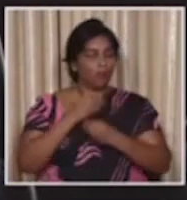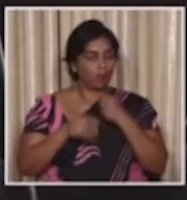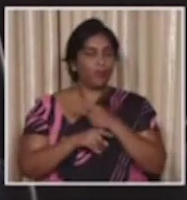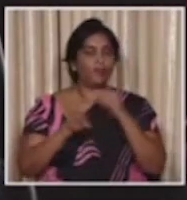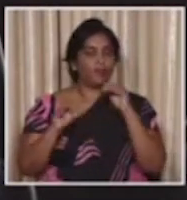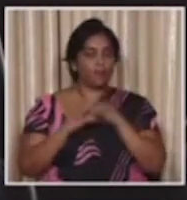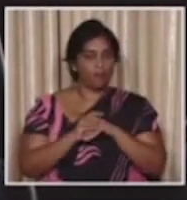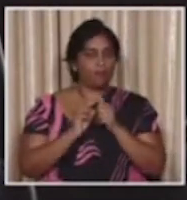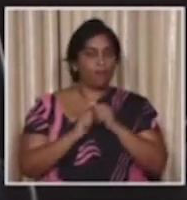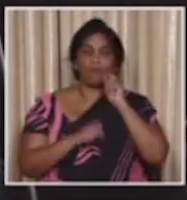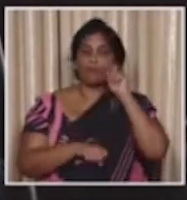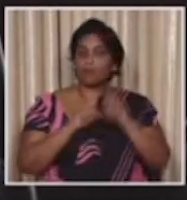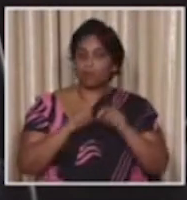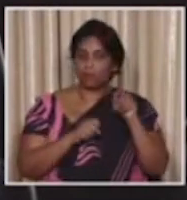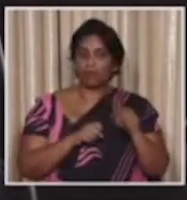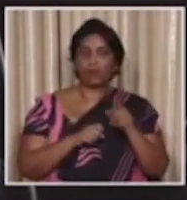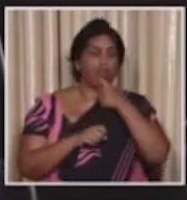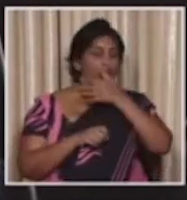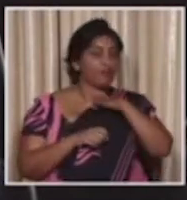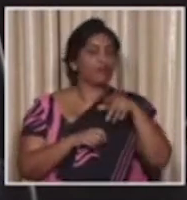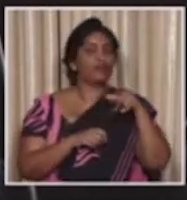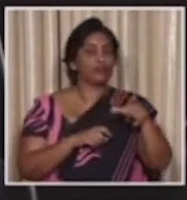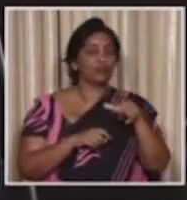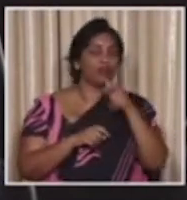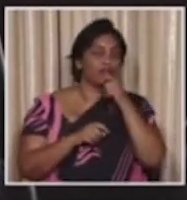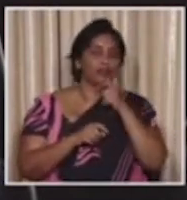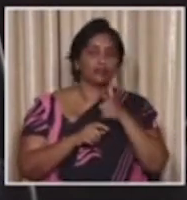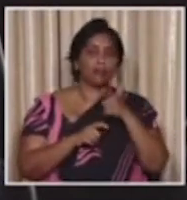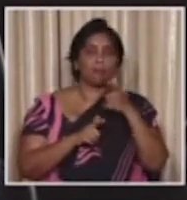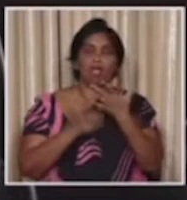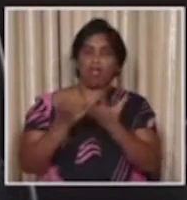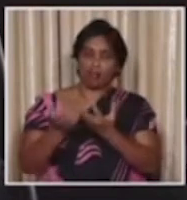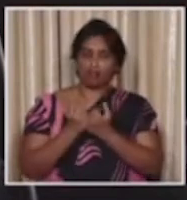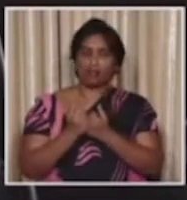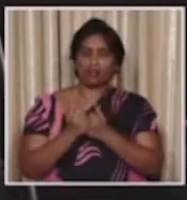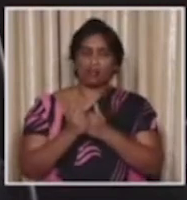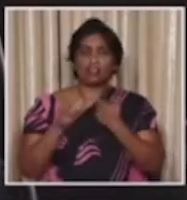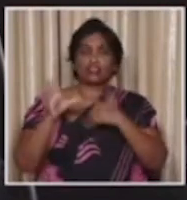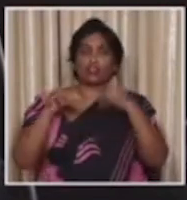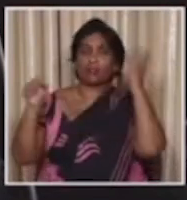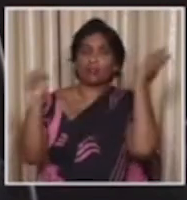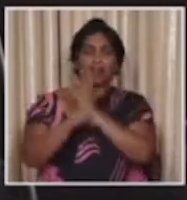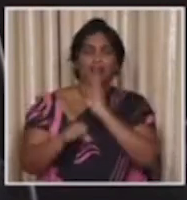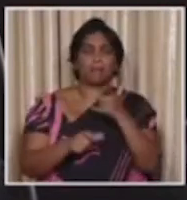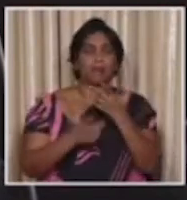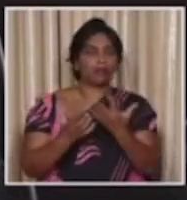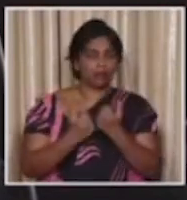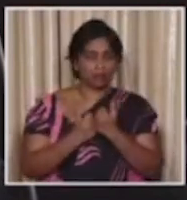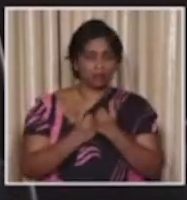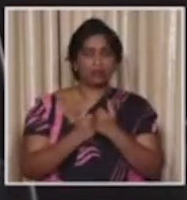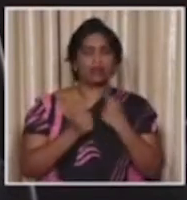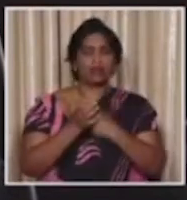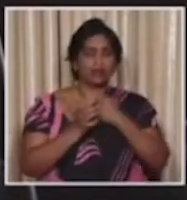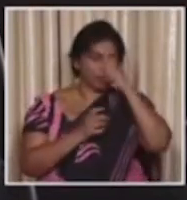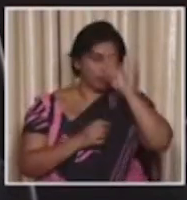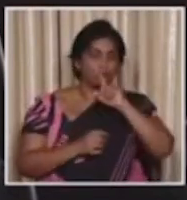ඒ කර්මාන්තය කරන මිනිසුන්ට ජලාශ වල උඩින් යන්න මාළු මරන්න යන්නේ, සත්තු රටේ කරන්න නෙමෙයි යන්නේ. ඒ නිසා රෝහණ බණ්ඩාර